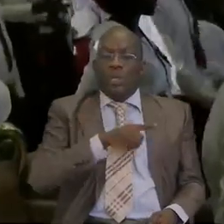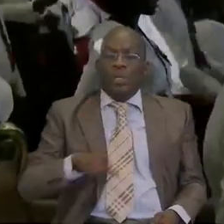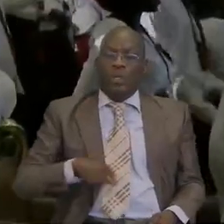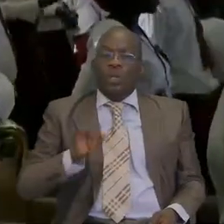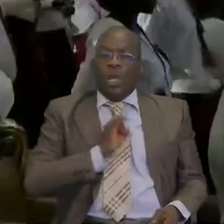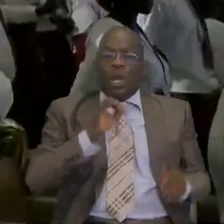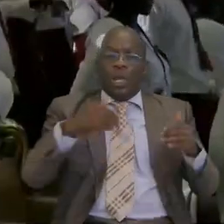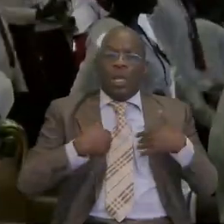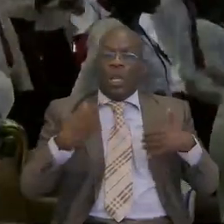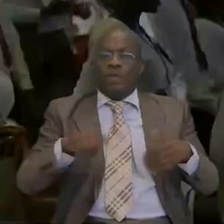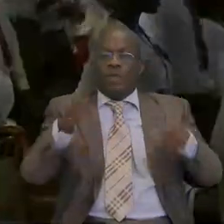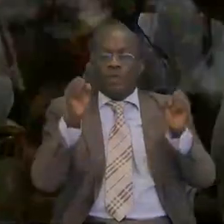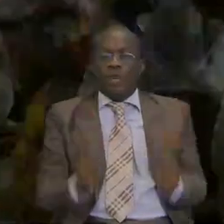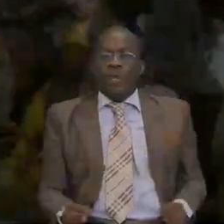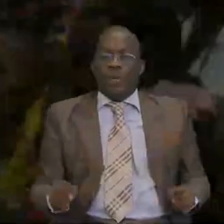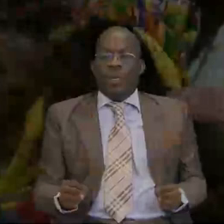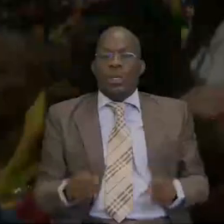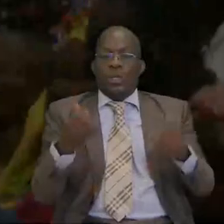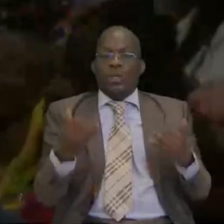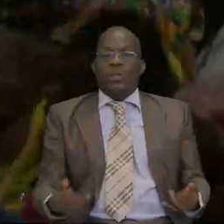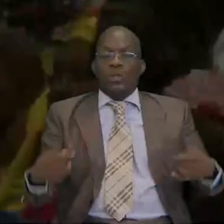j'ai la puissance aujourd'hui.